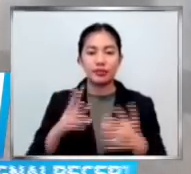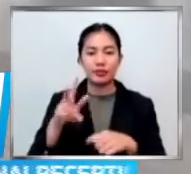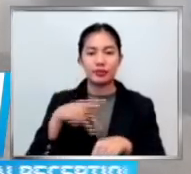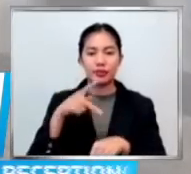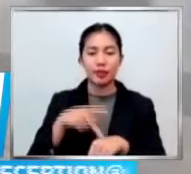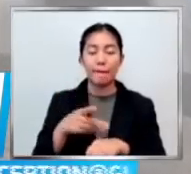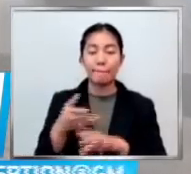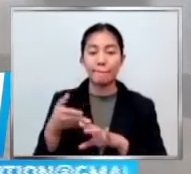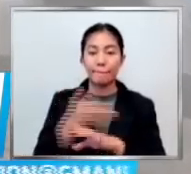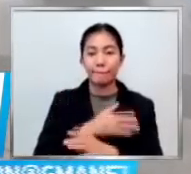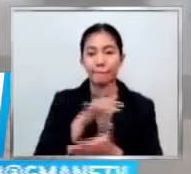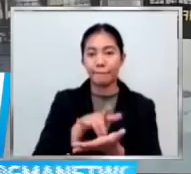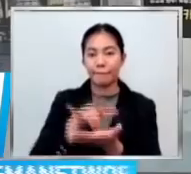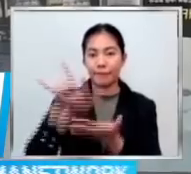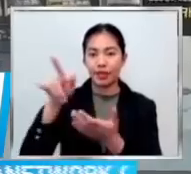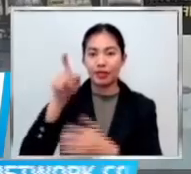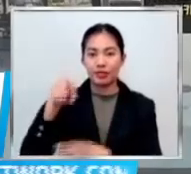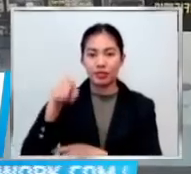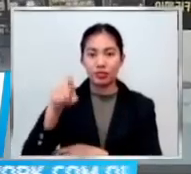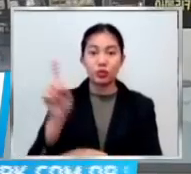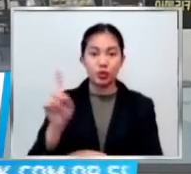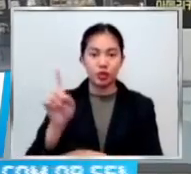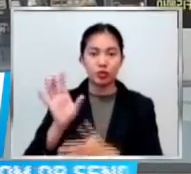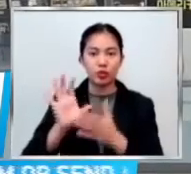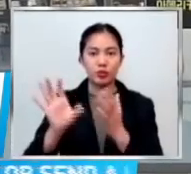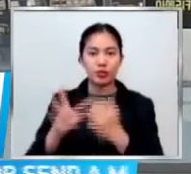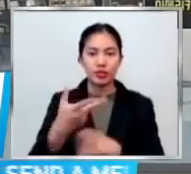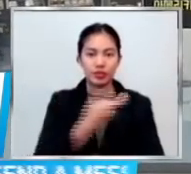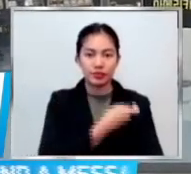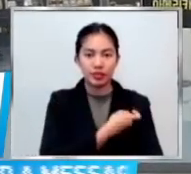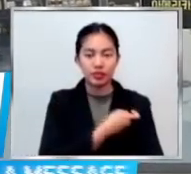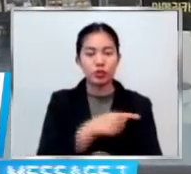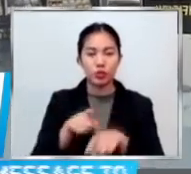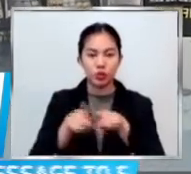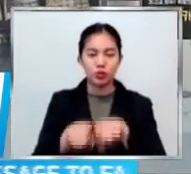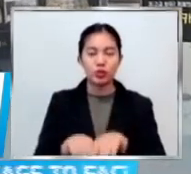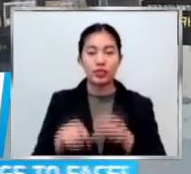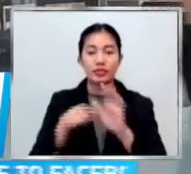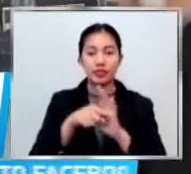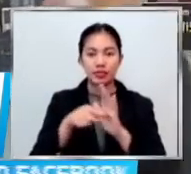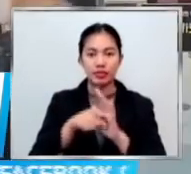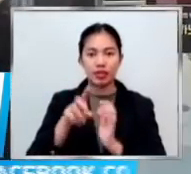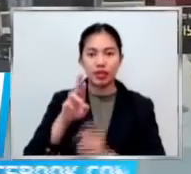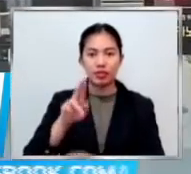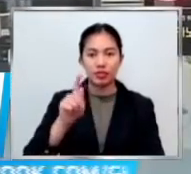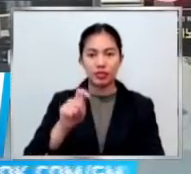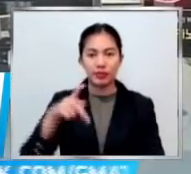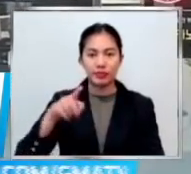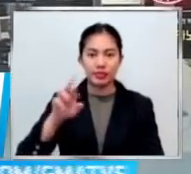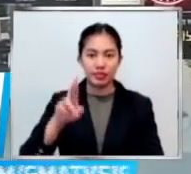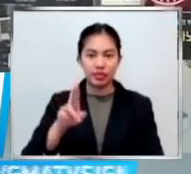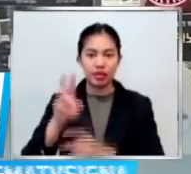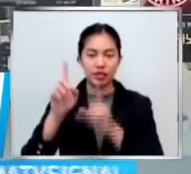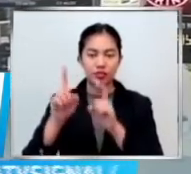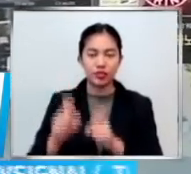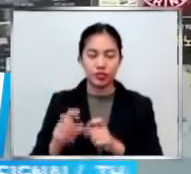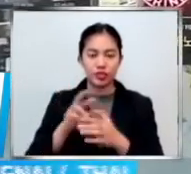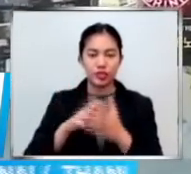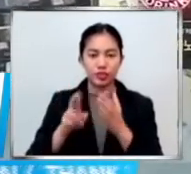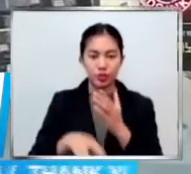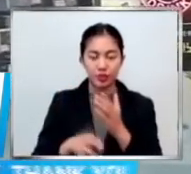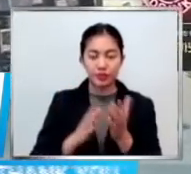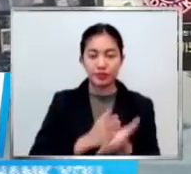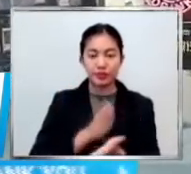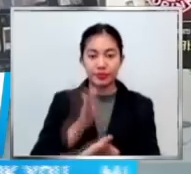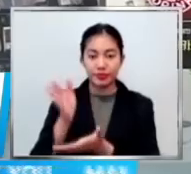OFW, kailangan ay fully vaccinated na at negative ang RT-PCR result. Pagdating doon, kailangan